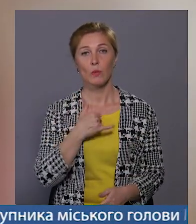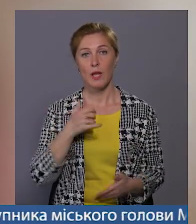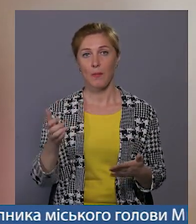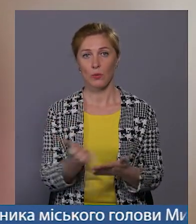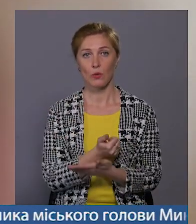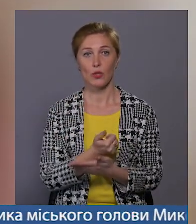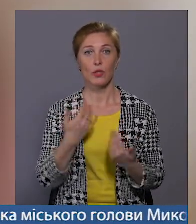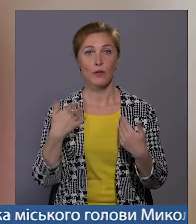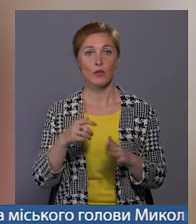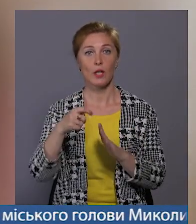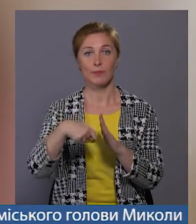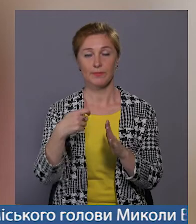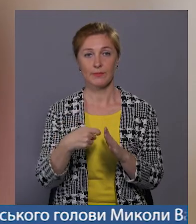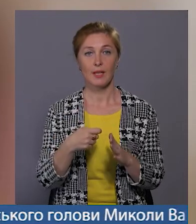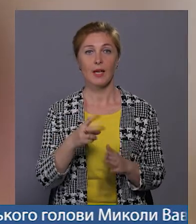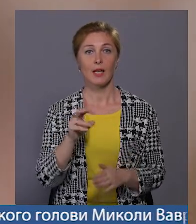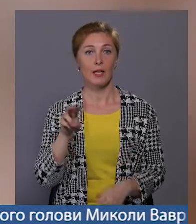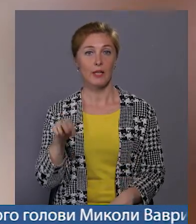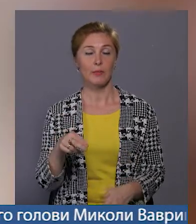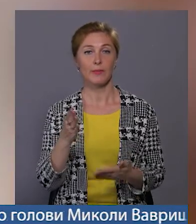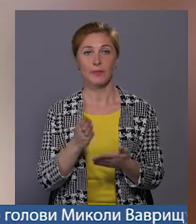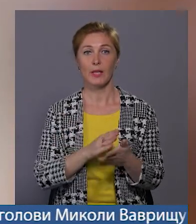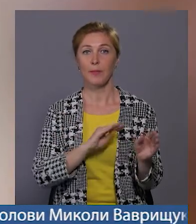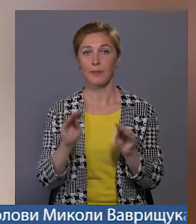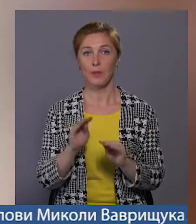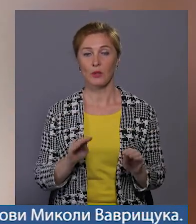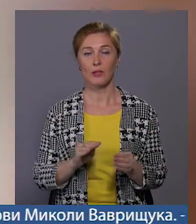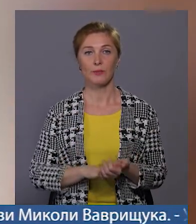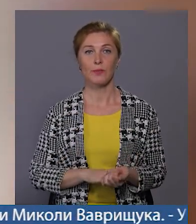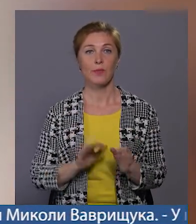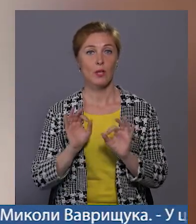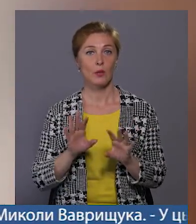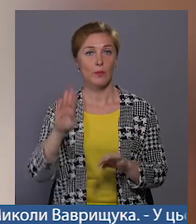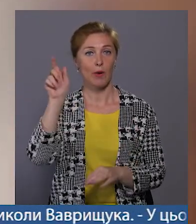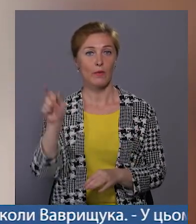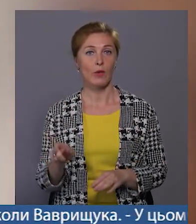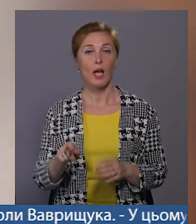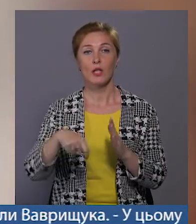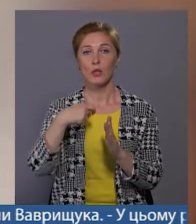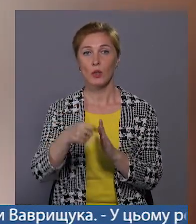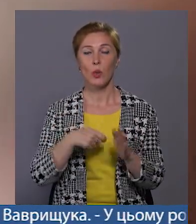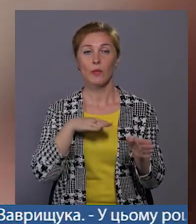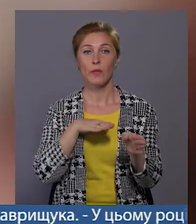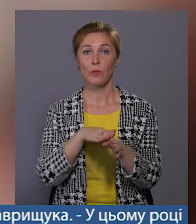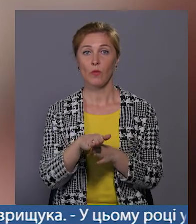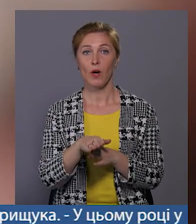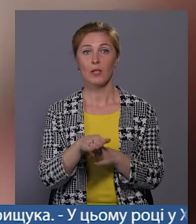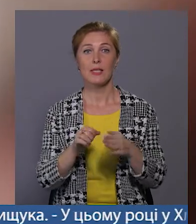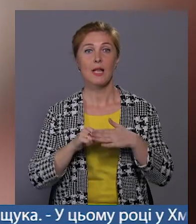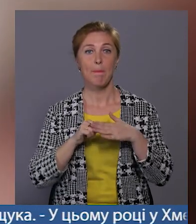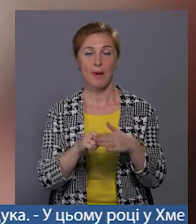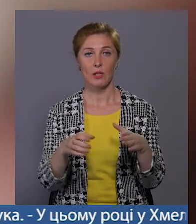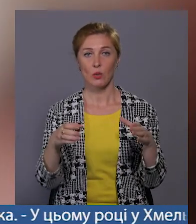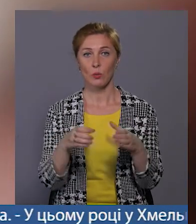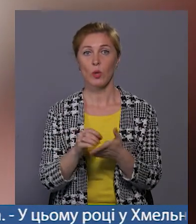вже відзняли кліп. Наразі триває його монтаж, розповідає керівник хору Ігор Цмур. Зйомки відбувалися, так би мовити, на базі колективу